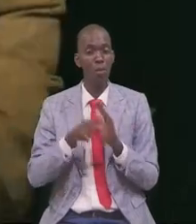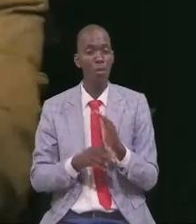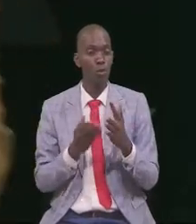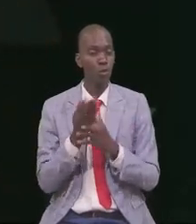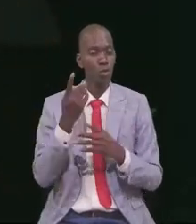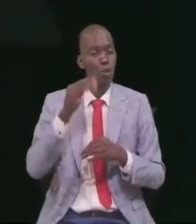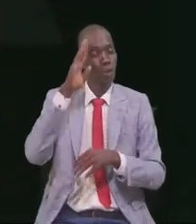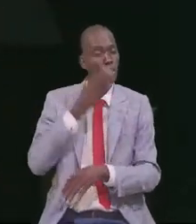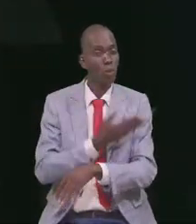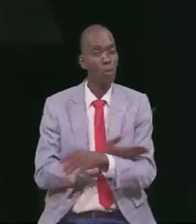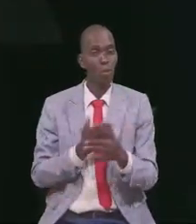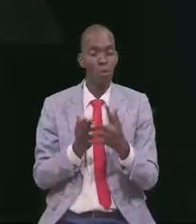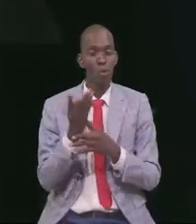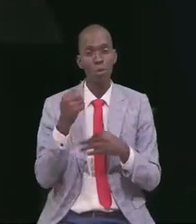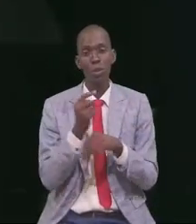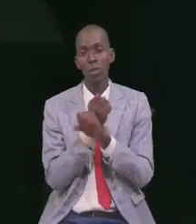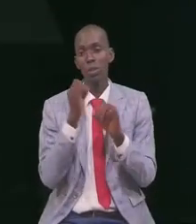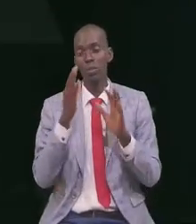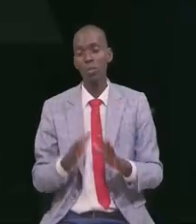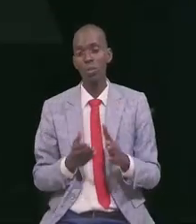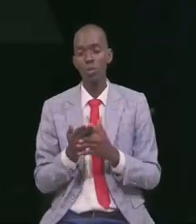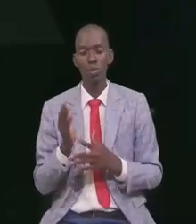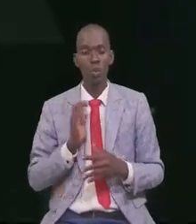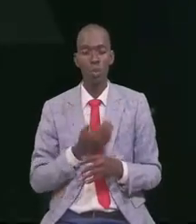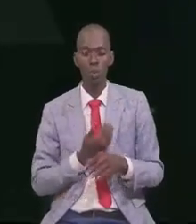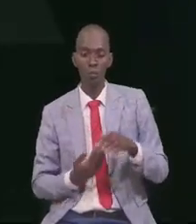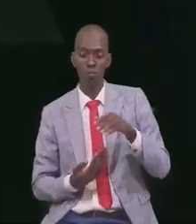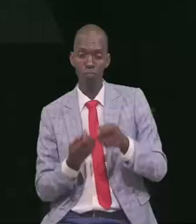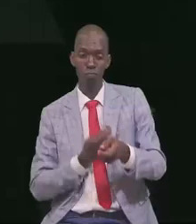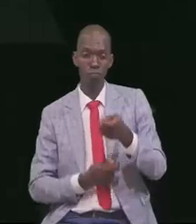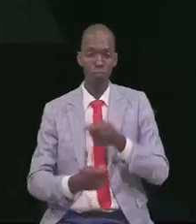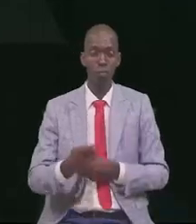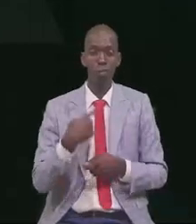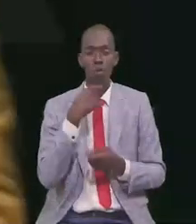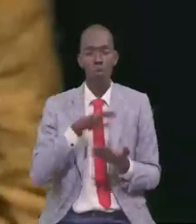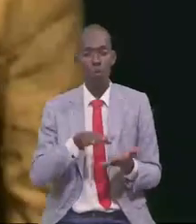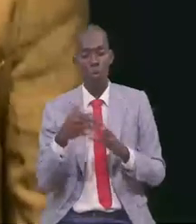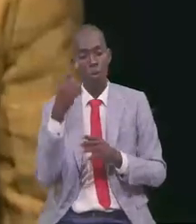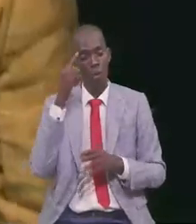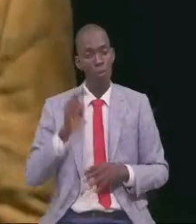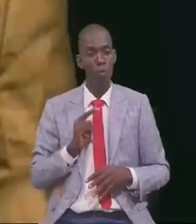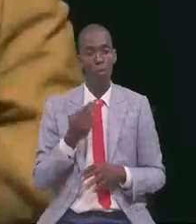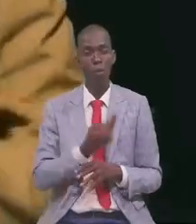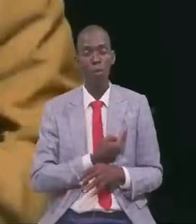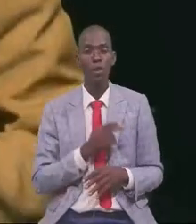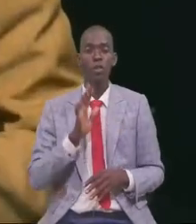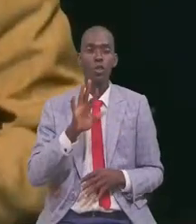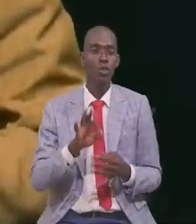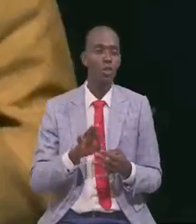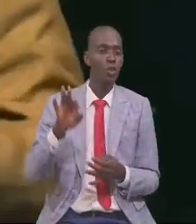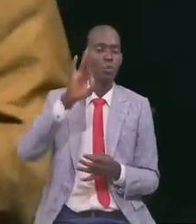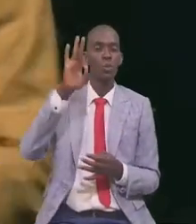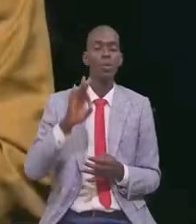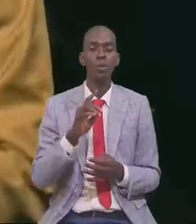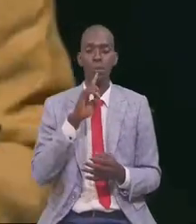le Sauveur, par notre substitut qui est mort pour nous. L'Esprit rend témoignage sur la terre